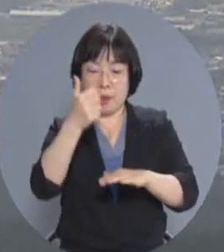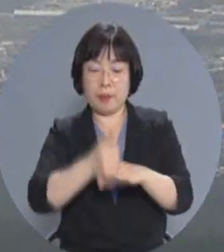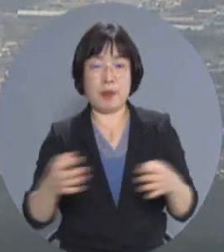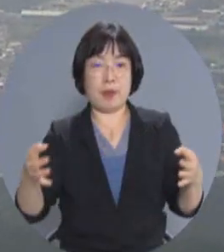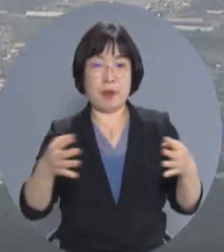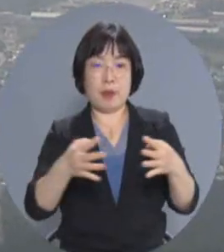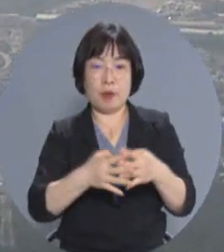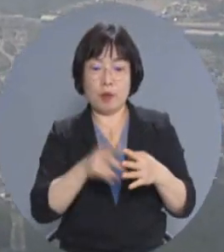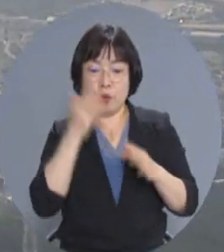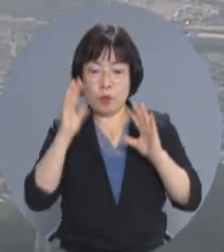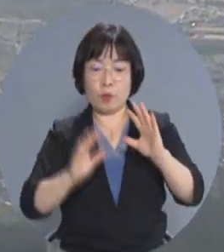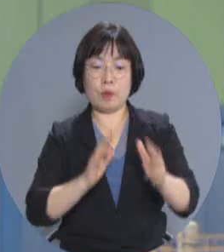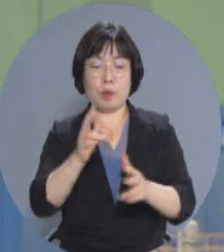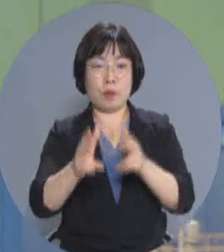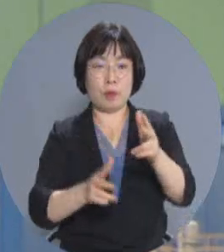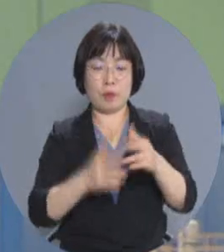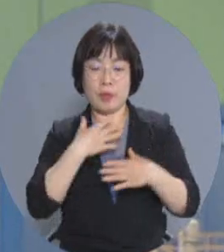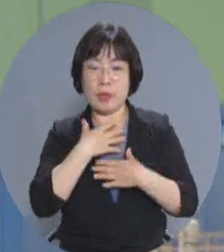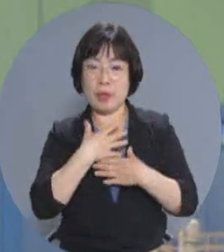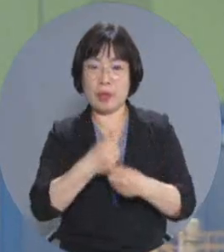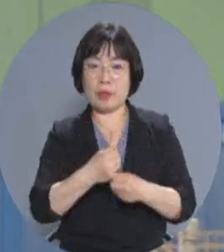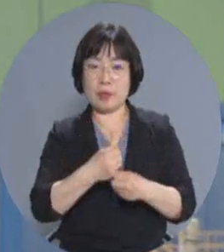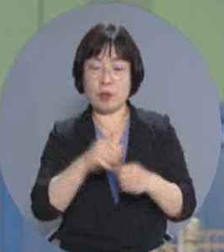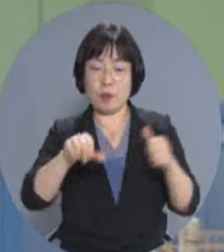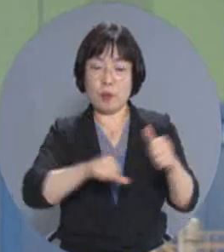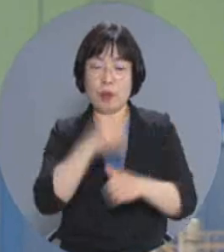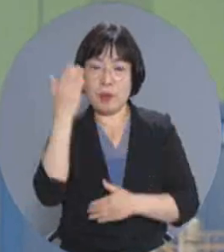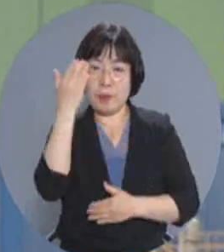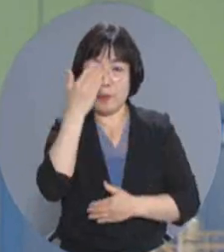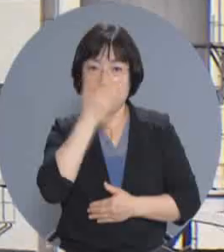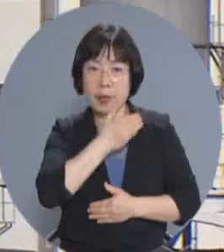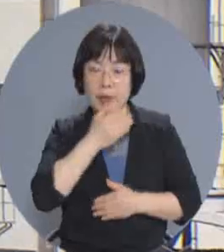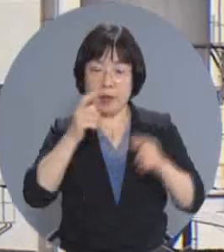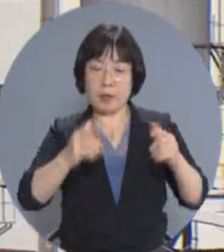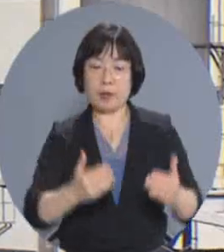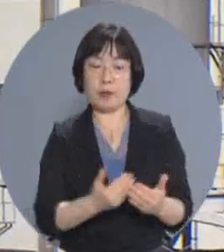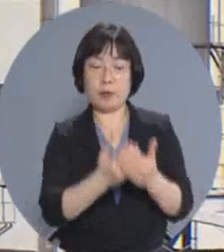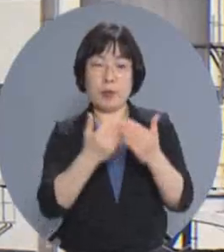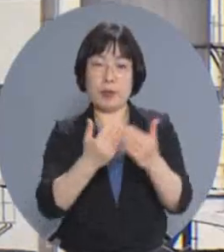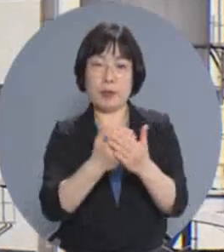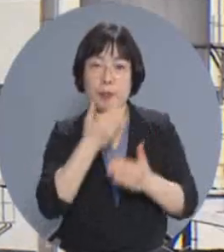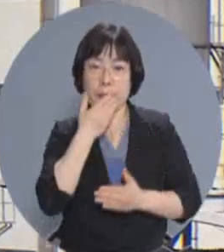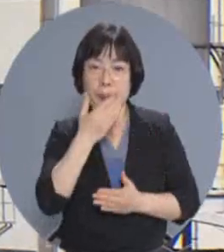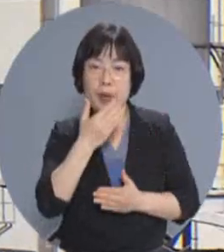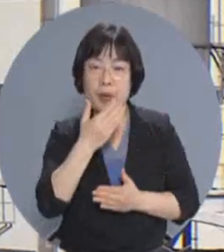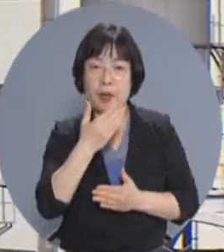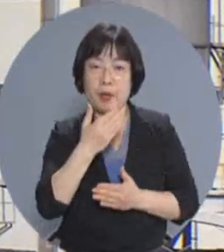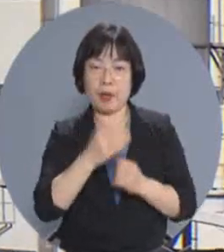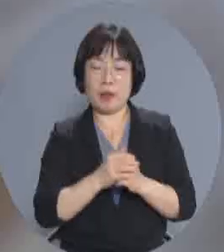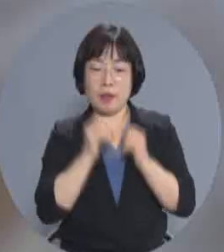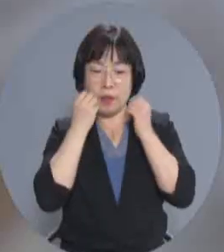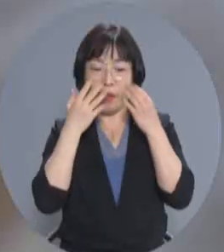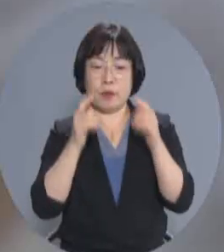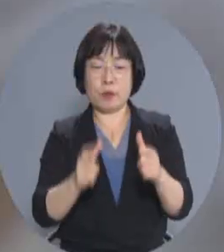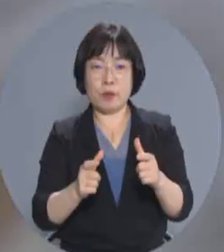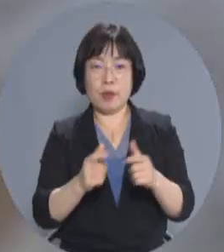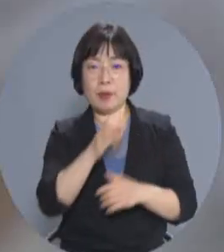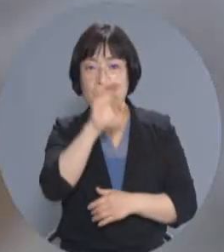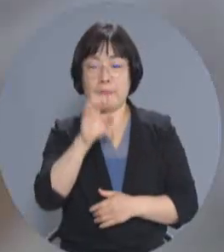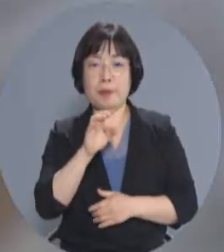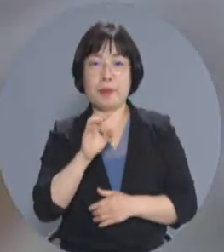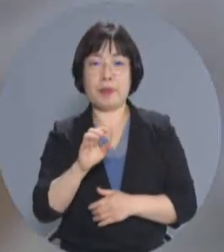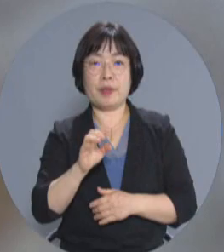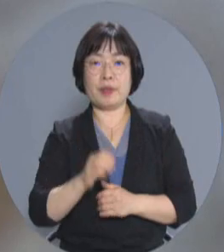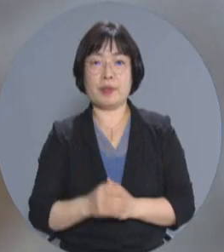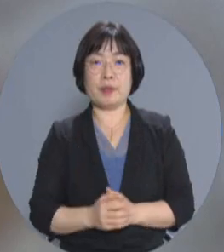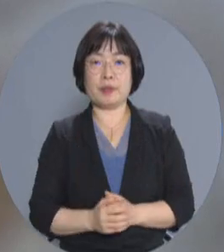이어져 여수 국가산단이 안전하고 환경친화적이고 지역과 상생하는 산단으로 거듭나는 새로운 시작점이 될 수 있을지